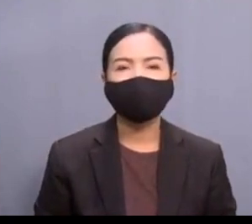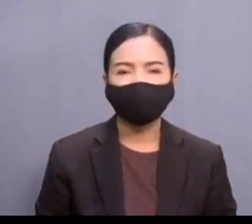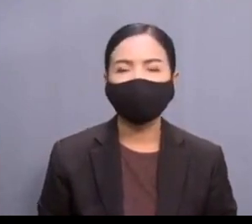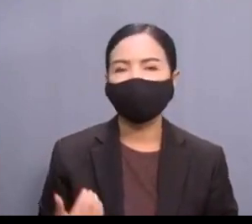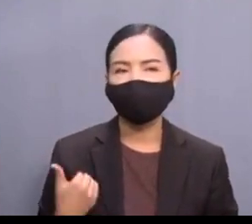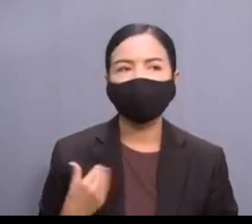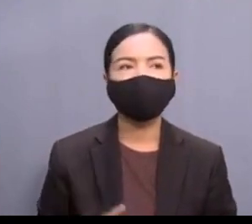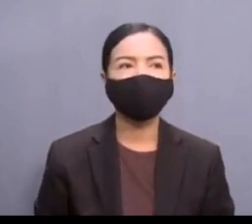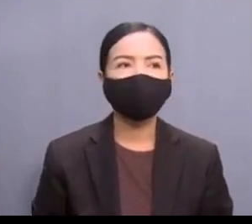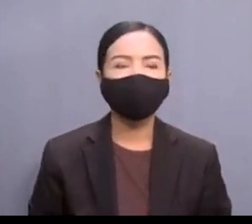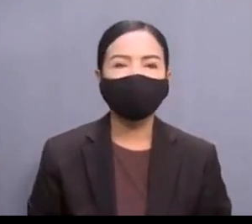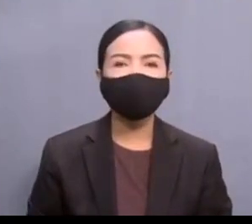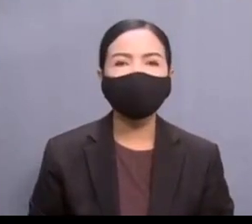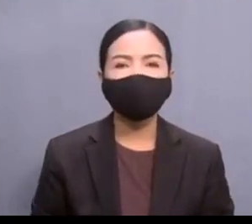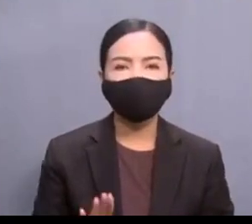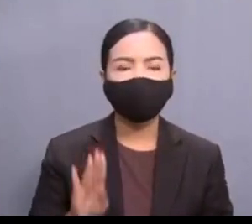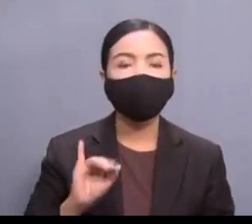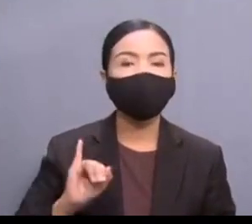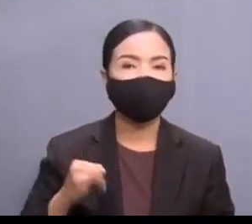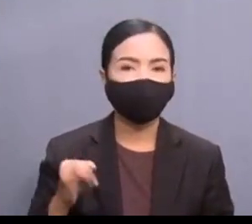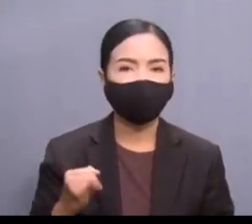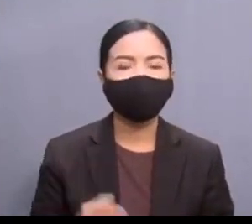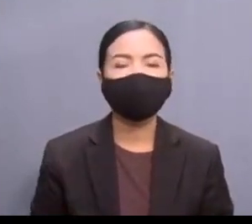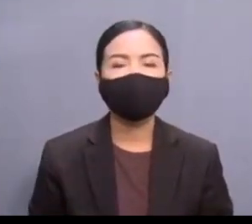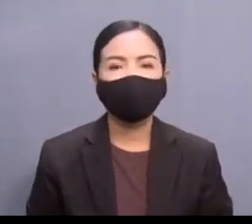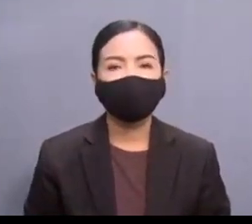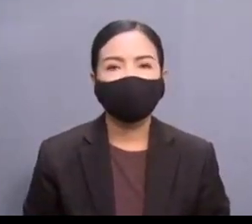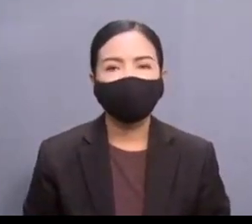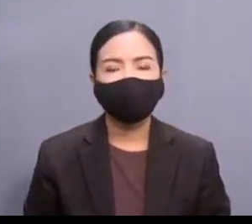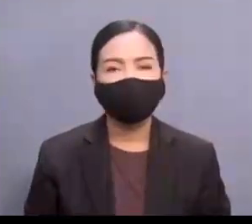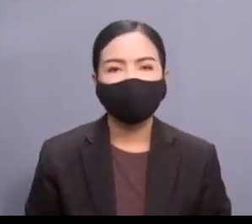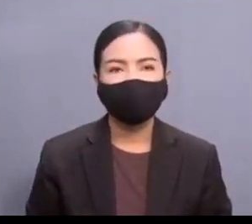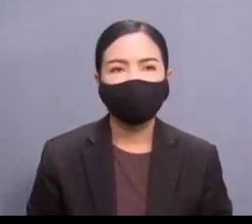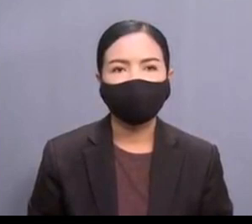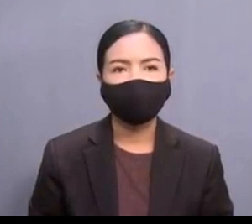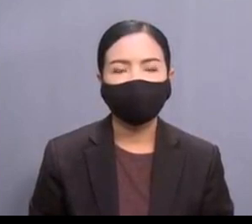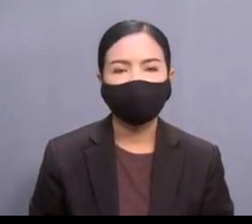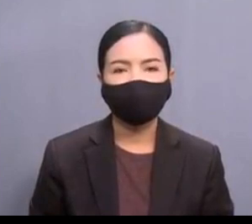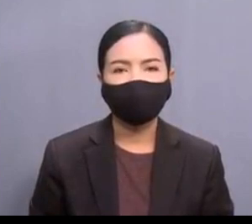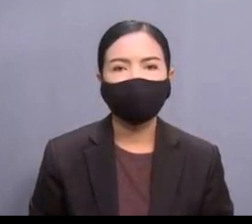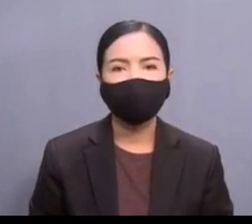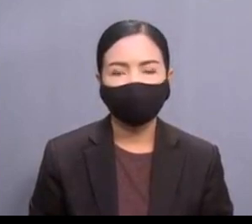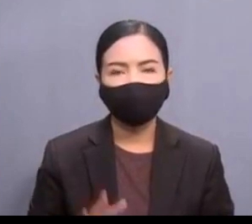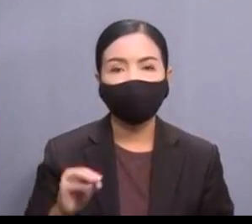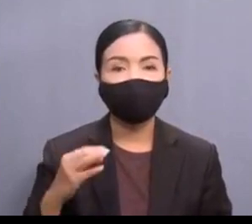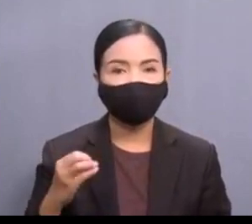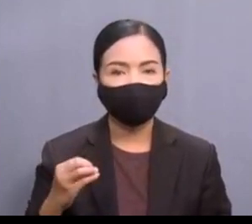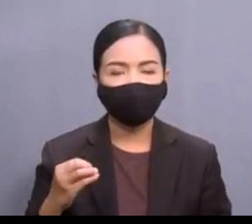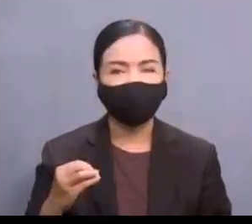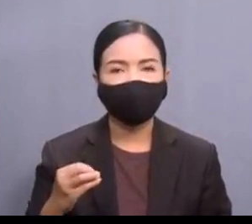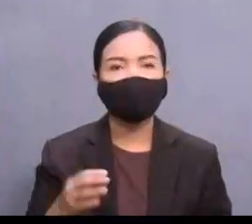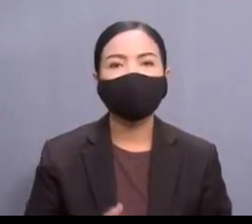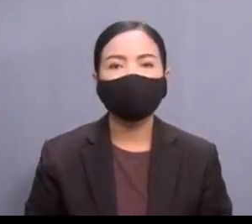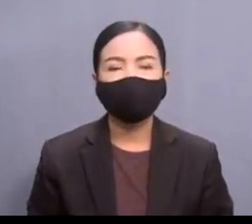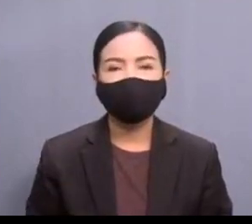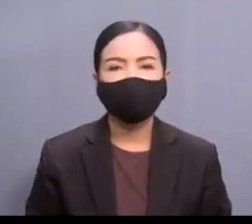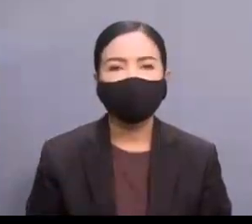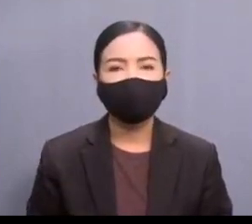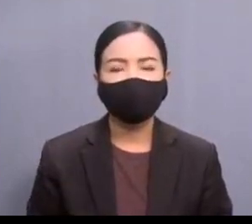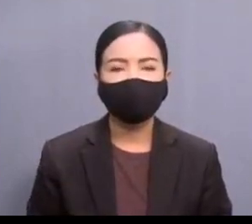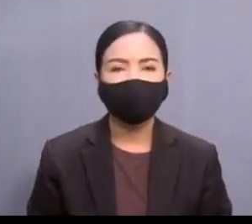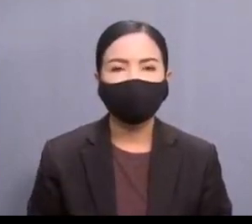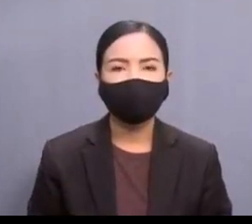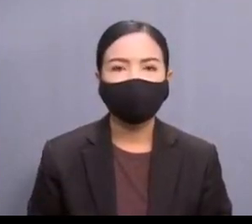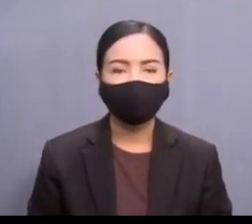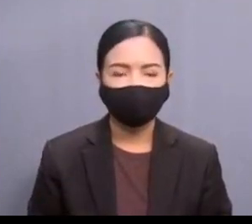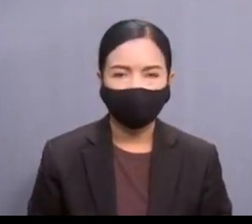ที่เหลือก็จะมีจอห์นสันแอนด์จอห์นสันนะครับแล้วก็โมหน้านะครับโมเรน่าแล้วก็สิโน